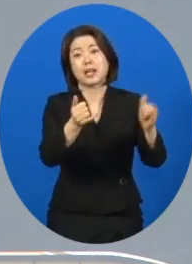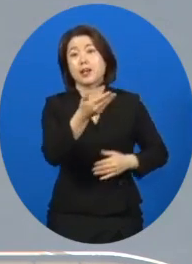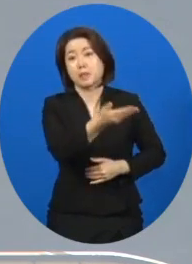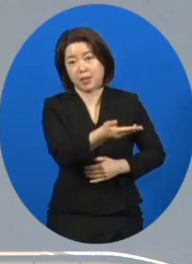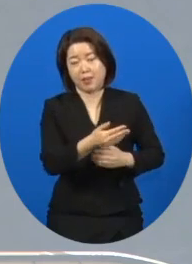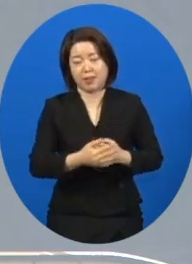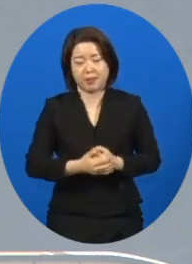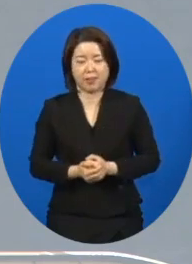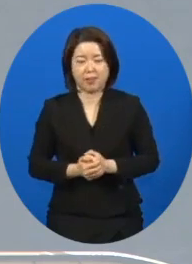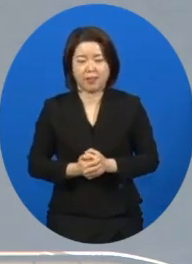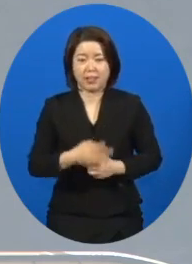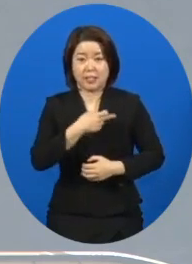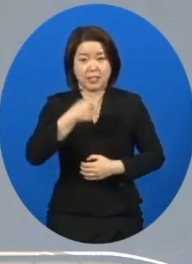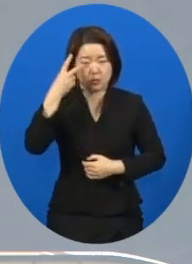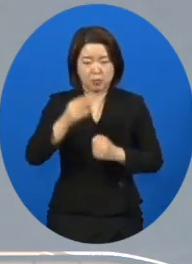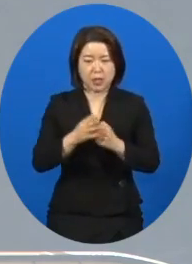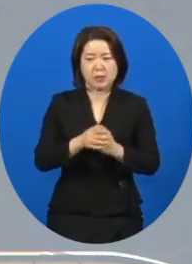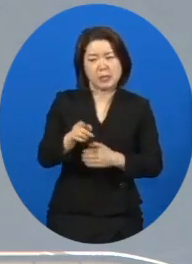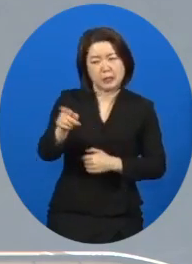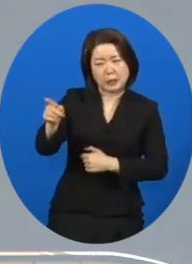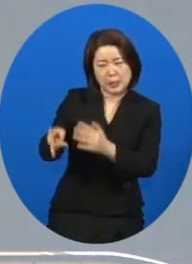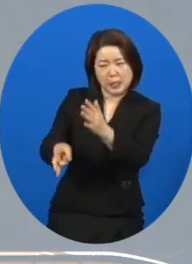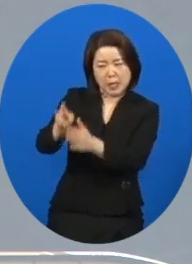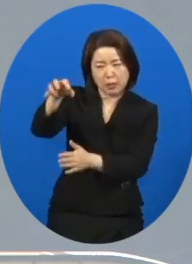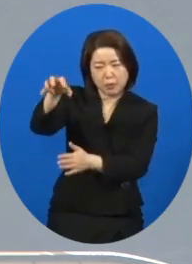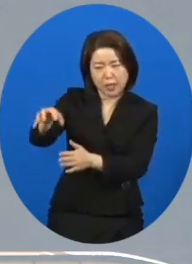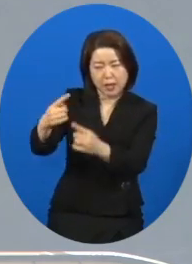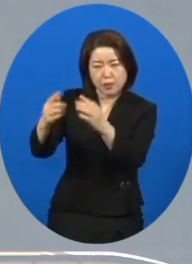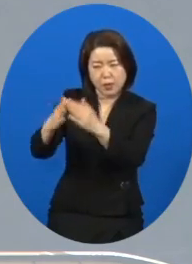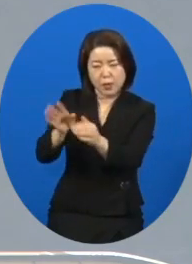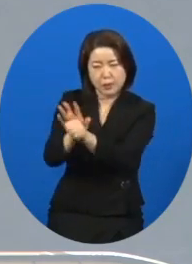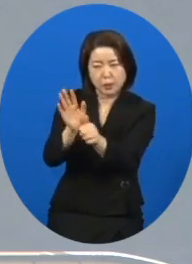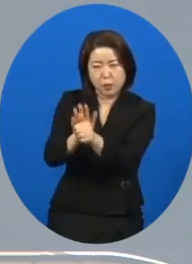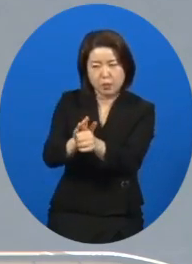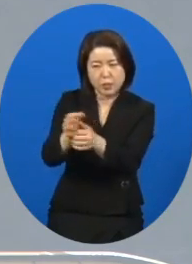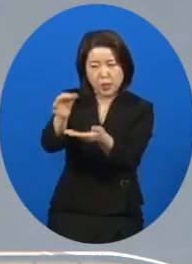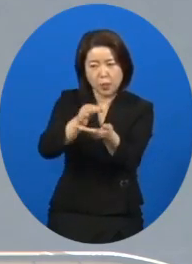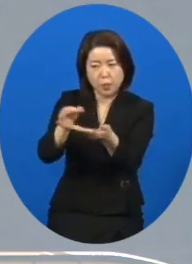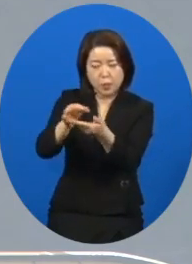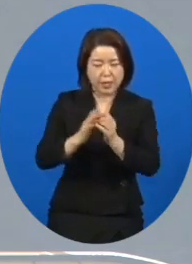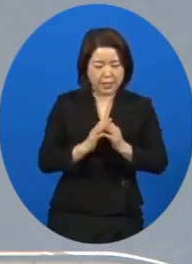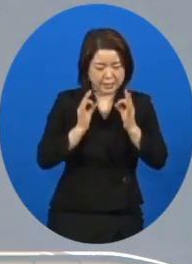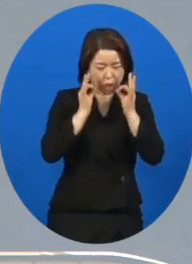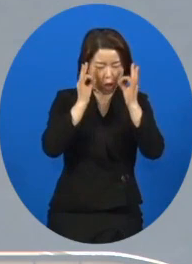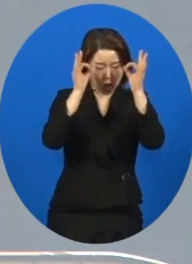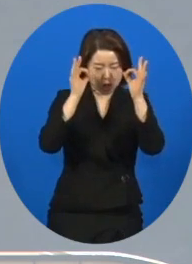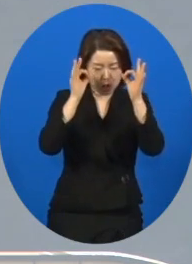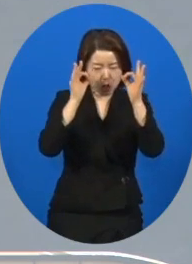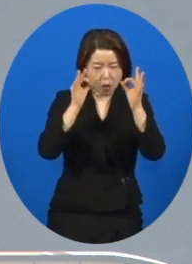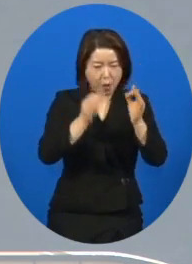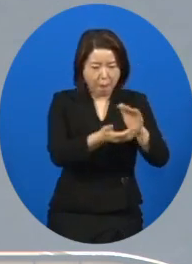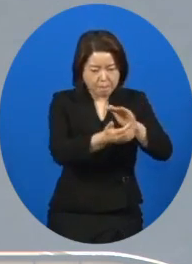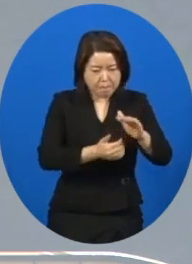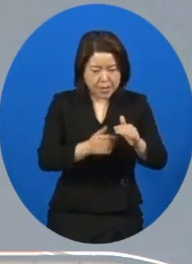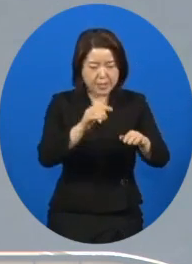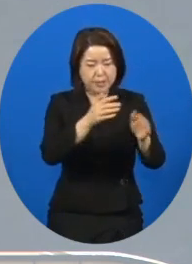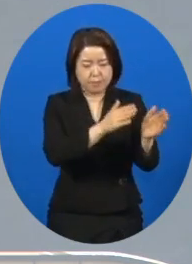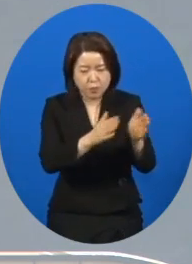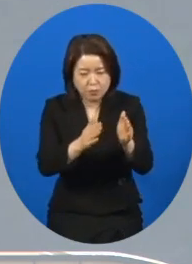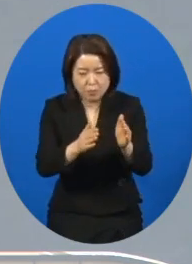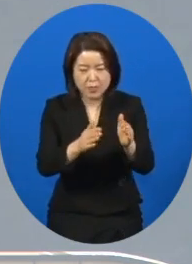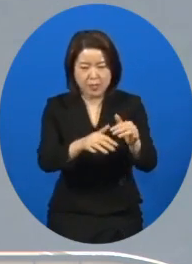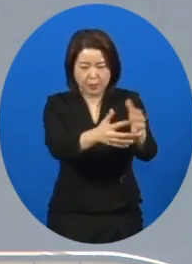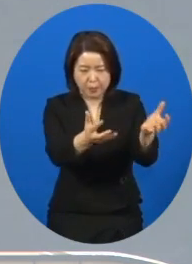바울이 예루살렘 교회를 향한 구제헌금을 정말 정성을 다해 미리 마음의 준비를 하고